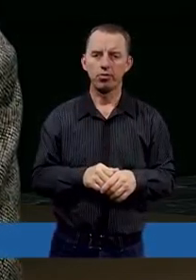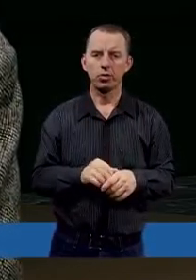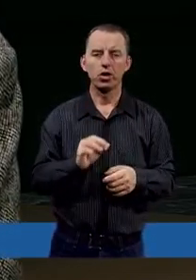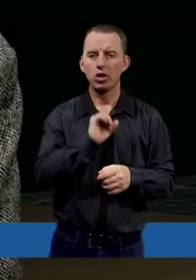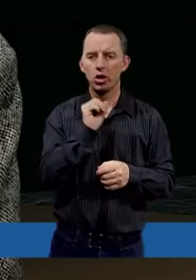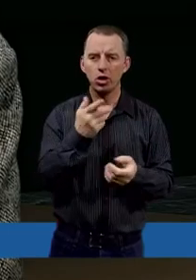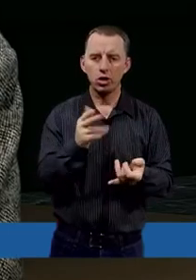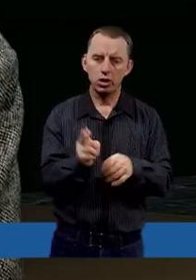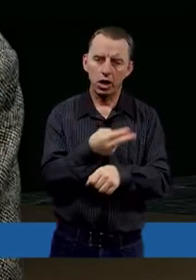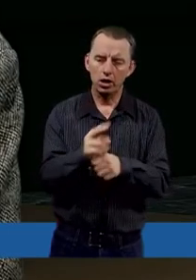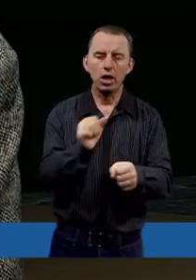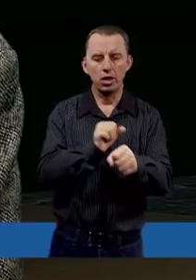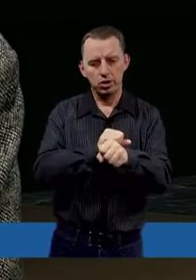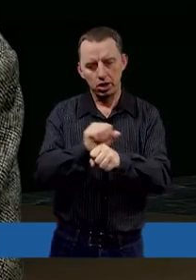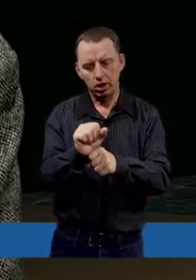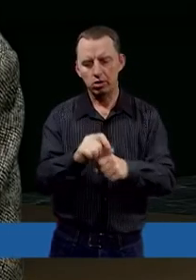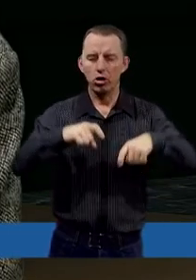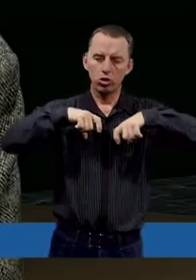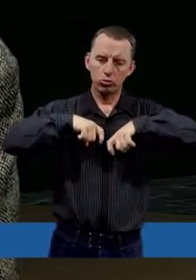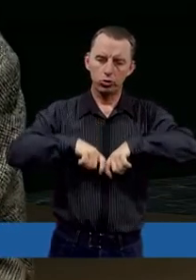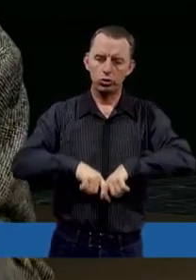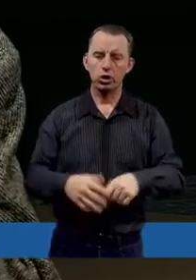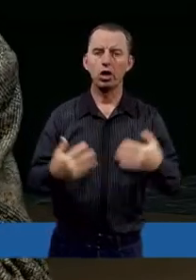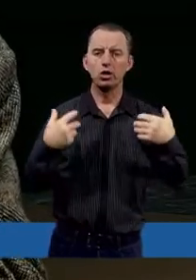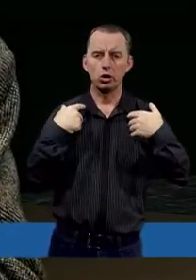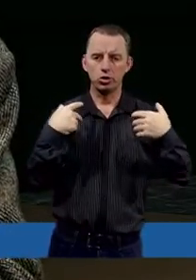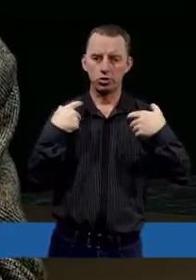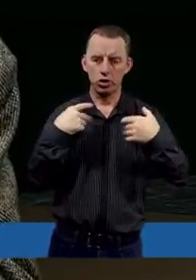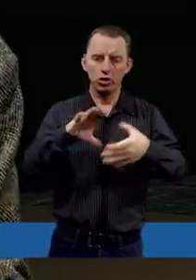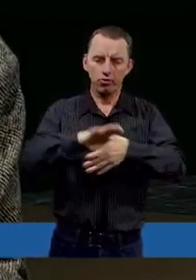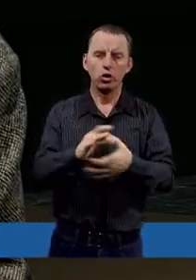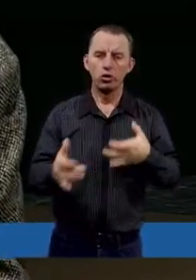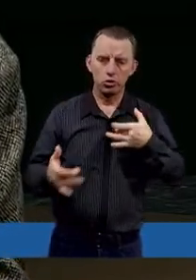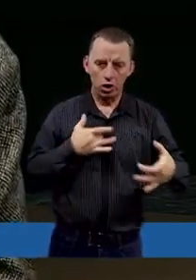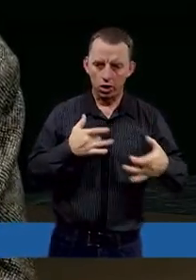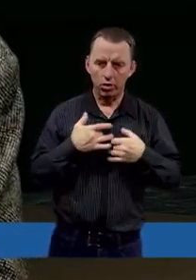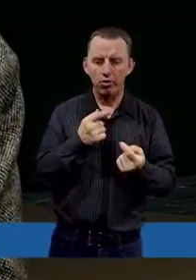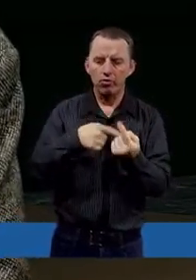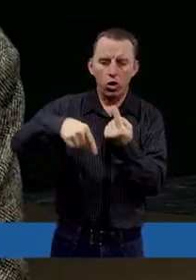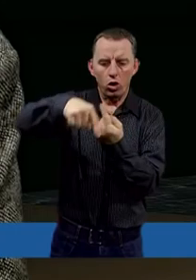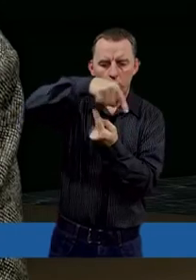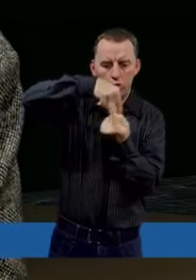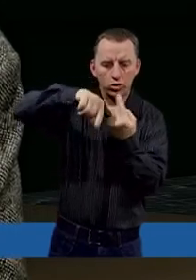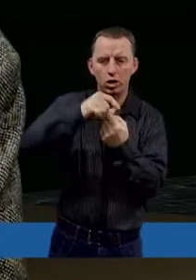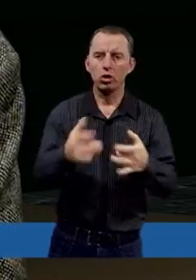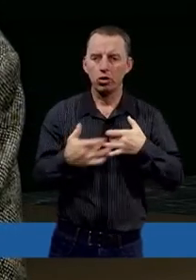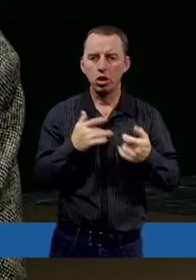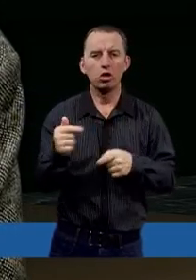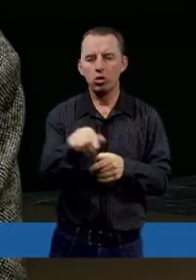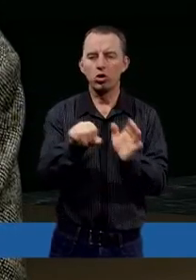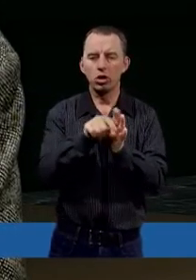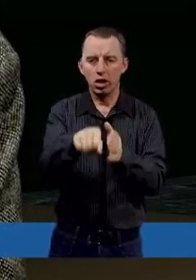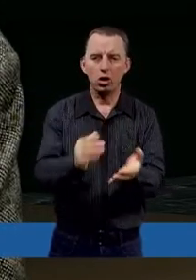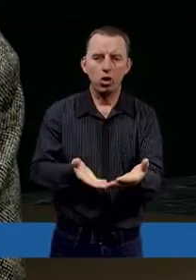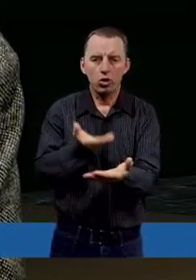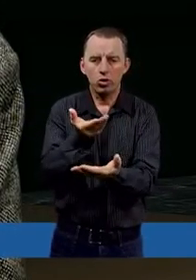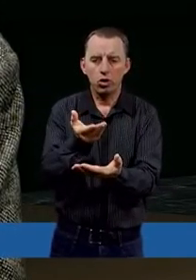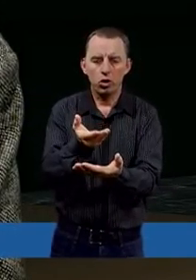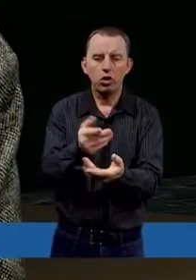niekiedy, jeżeli jesteśmy zmuszeni żyć z cierpieniem czy w otoczeniu cierpienia, my się do tego cierpienia